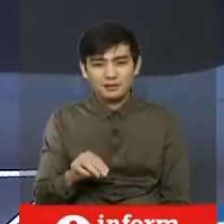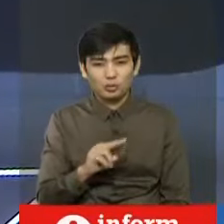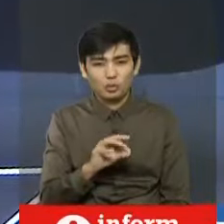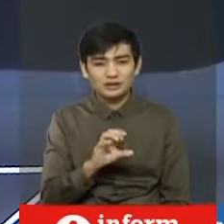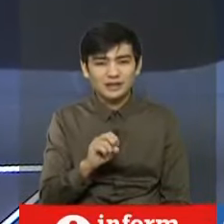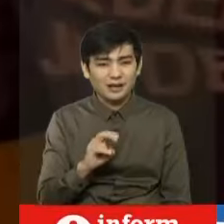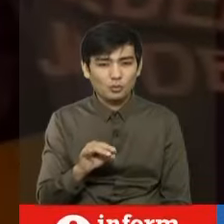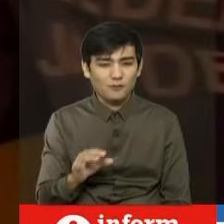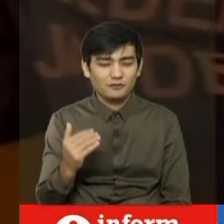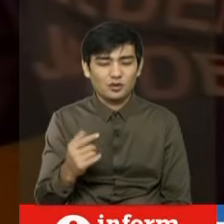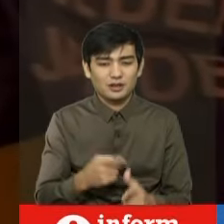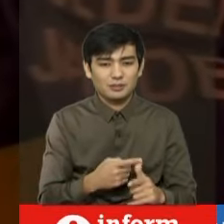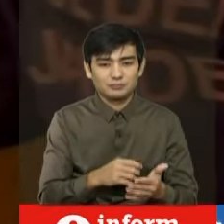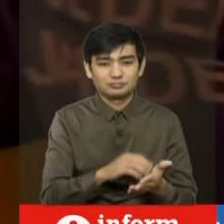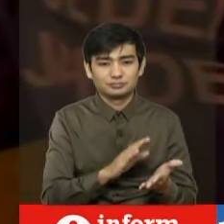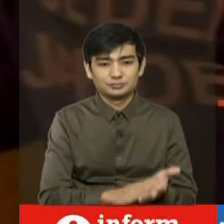қойылды.